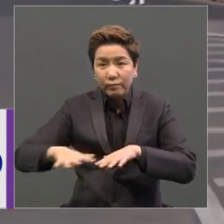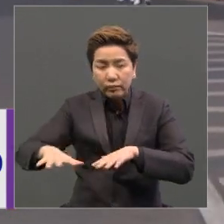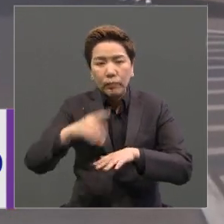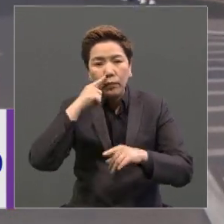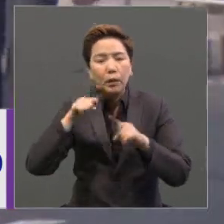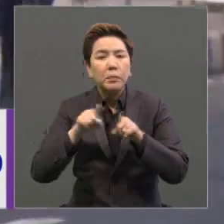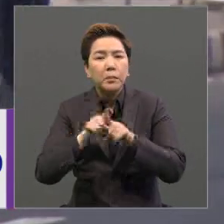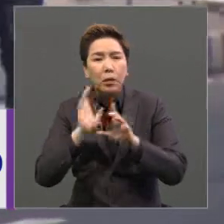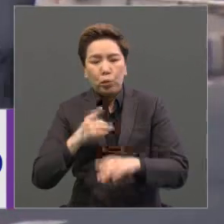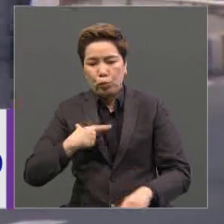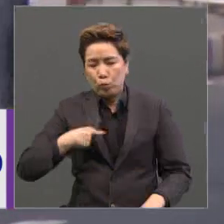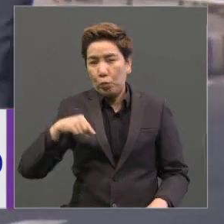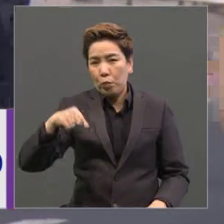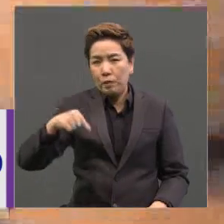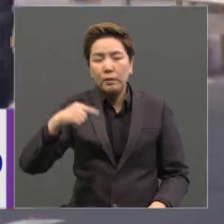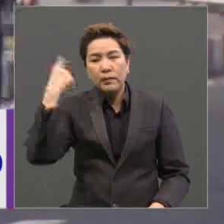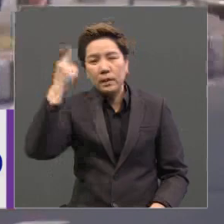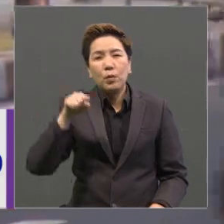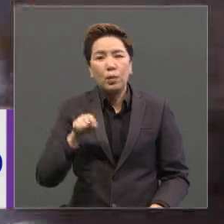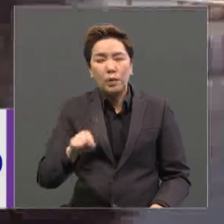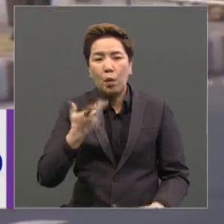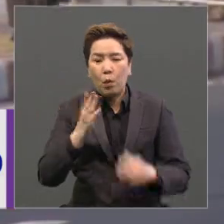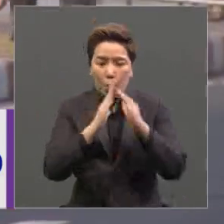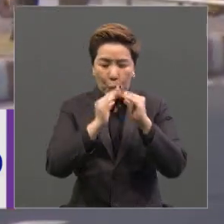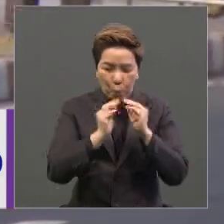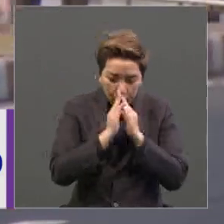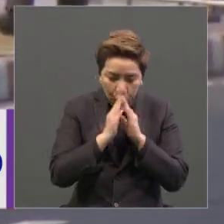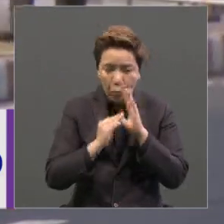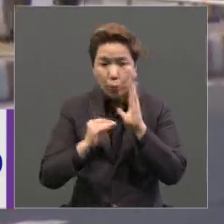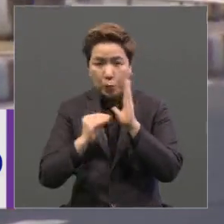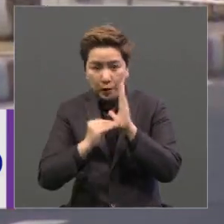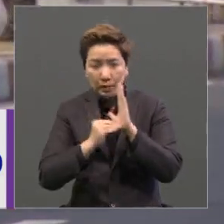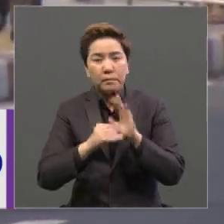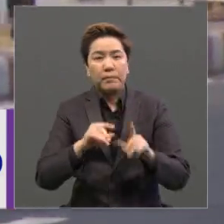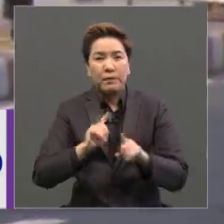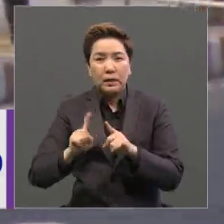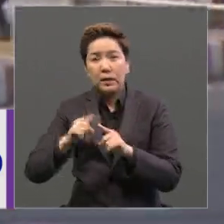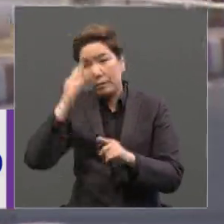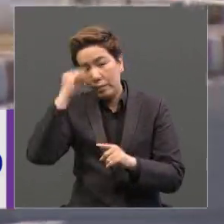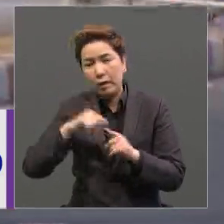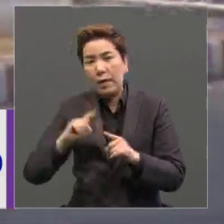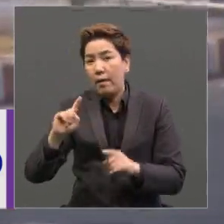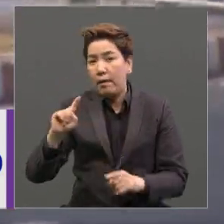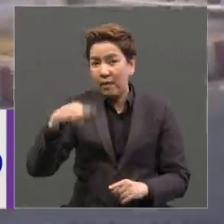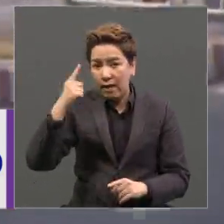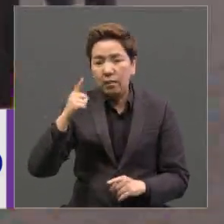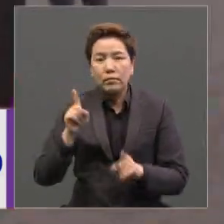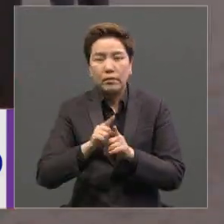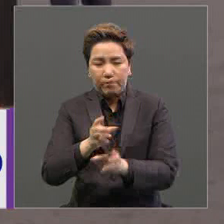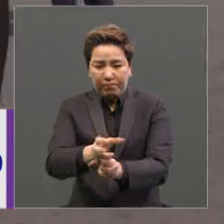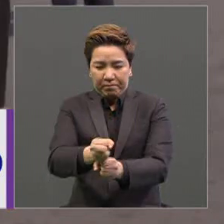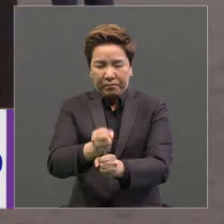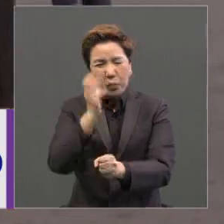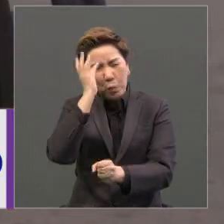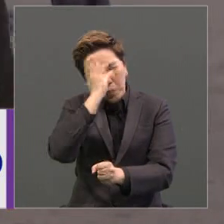านักท่องเที่ยวส่วนใหญ่เนี่ยชื่นชอบแหล่งท่องเที่ยวนะครับตามวัดต่างๆภายในกรุงเทพมหานครเนื่องจากว่าอย่างแรกเลยก็คือสถาปัตย